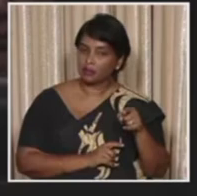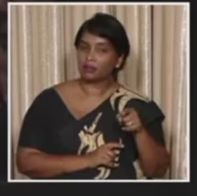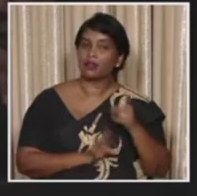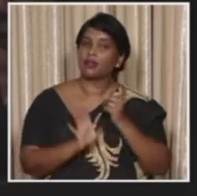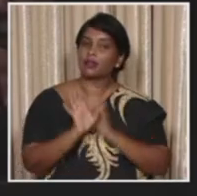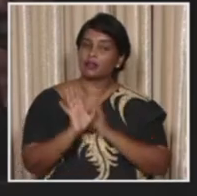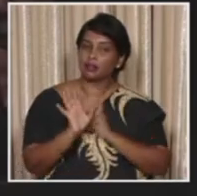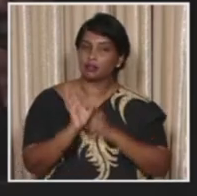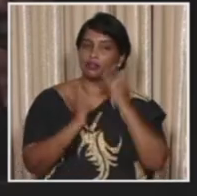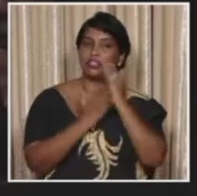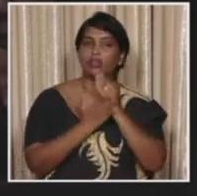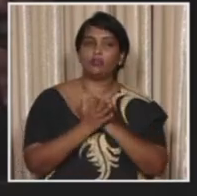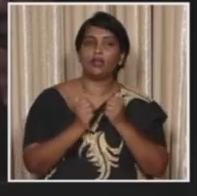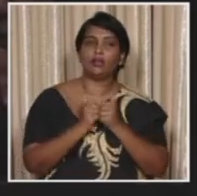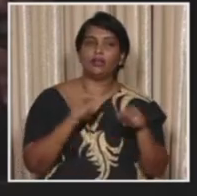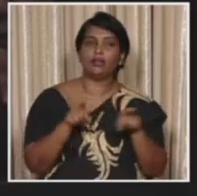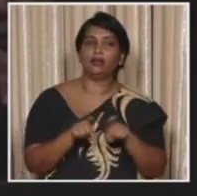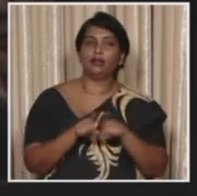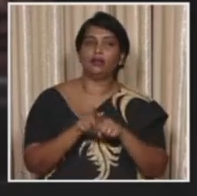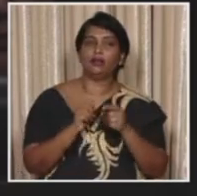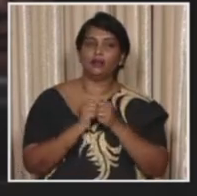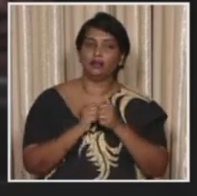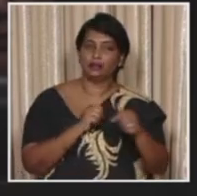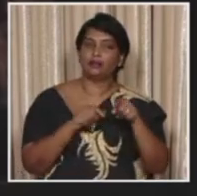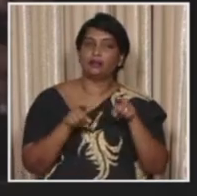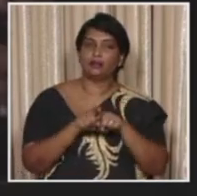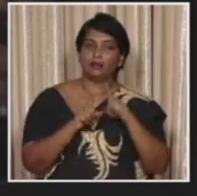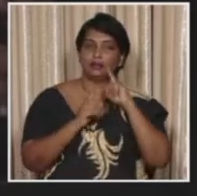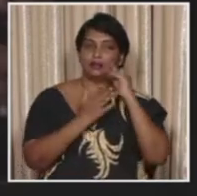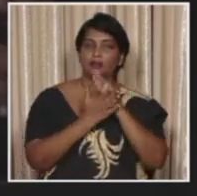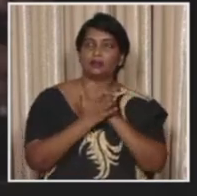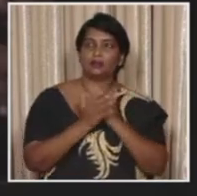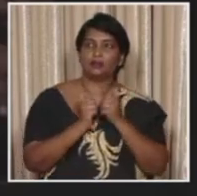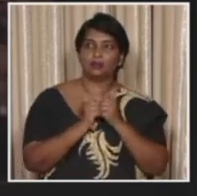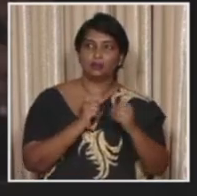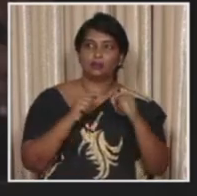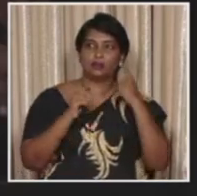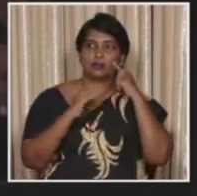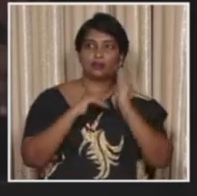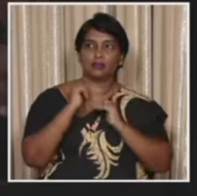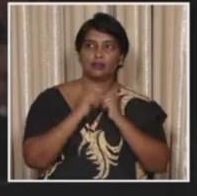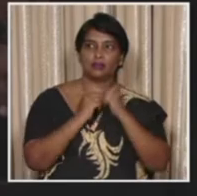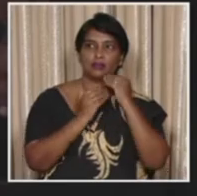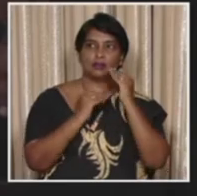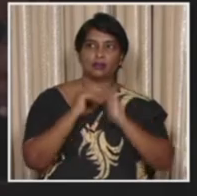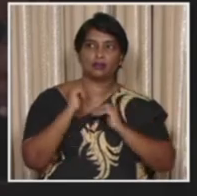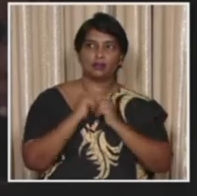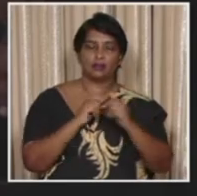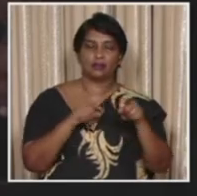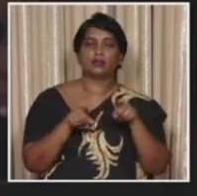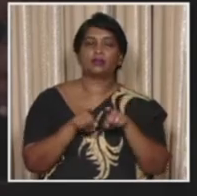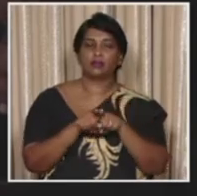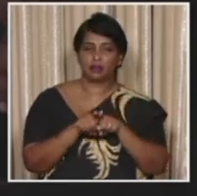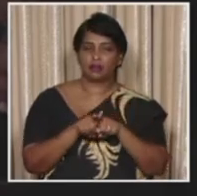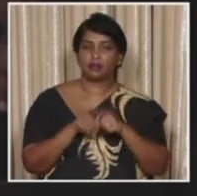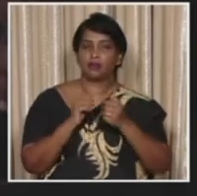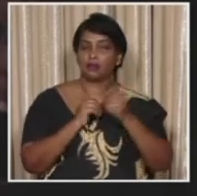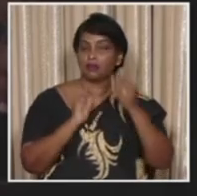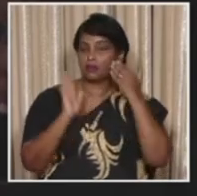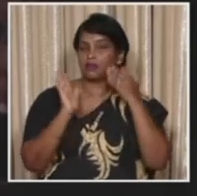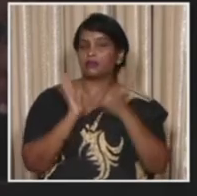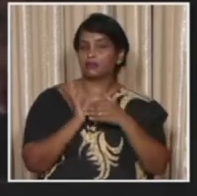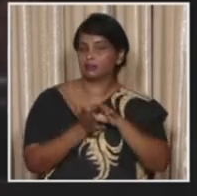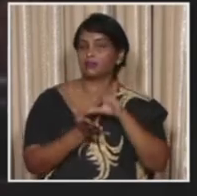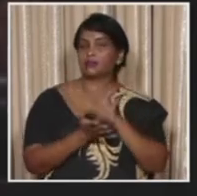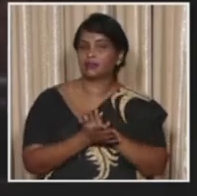හැමදාම වැඩපිළිවෙල මේ රටේ ජනතාව දැක්කේ අර සින්දුවක් තියෙනවා පිට කවරේ බලලා තීන්දුව ගත්තයි කියන කාරණේ